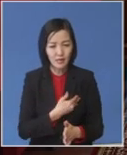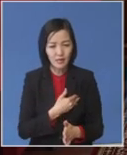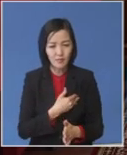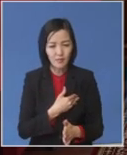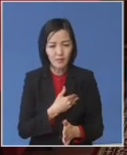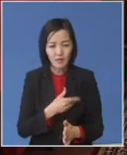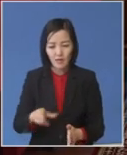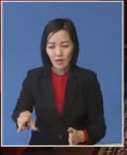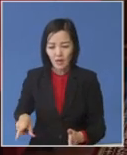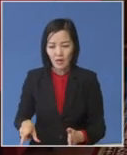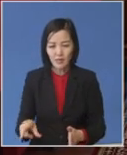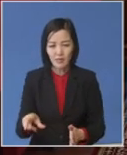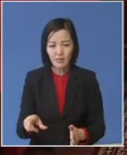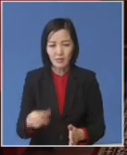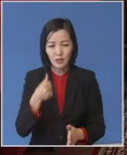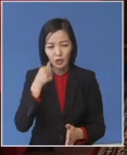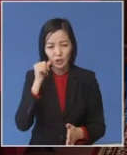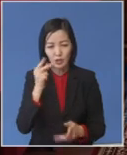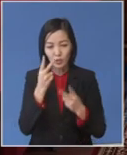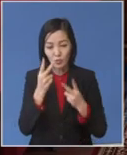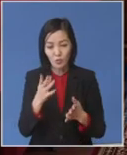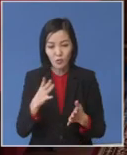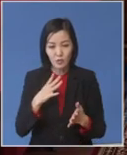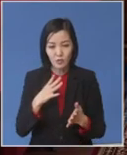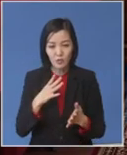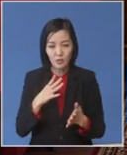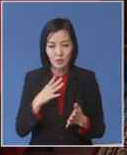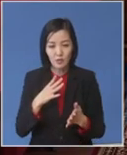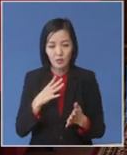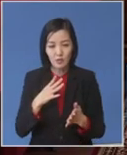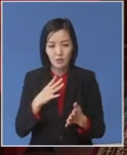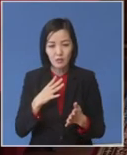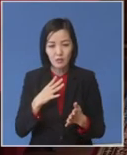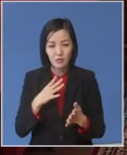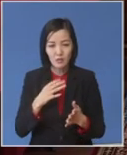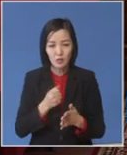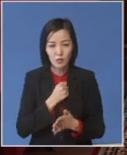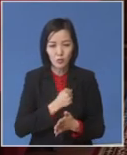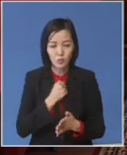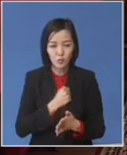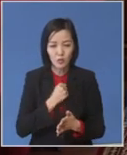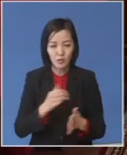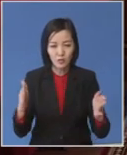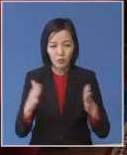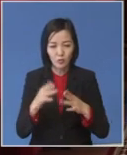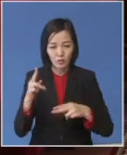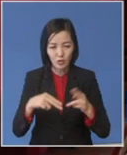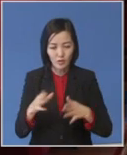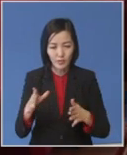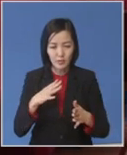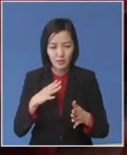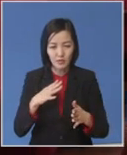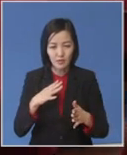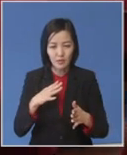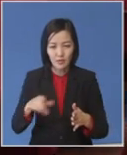арықтардың үстінде кеше өздеріңіз көрдіңіздер, мына жерде баня салып тастаған. Өз арықтың үстінде. Арықтың үстінде